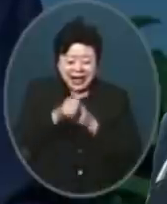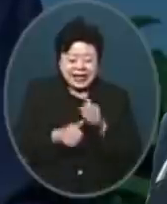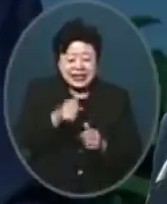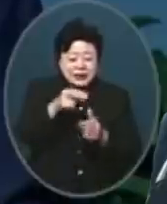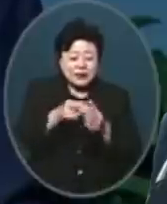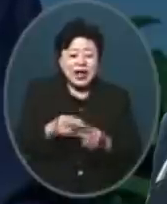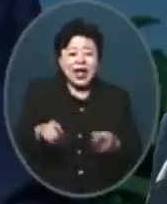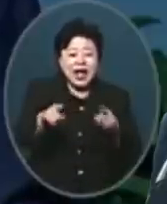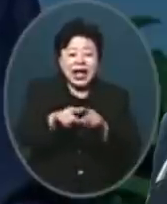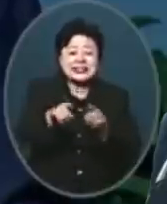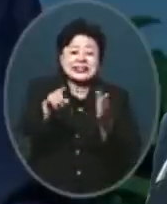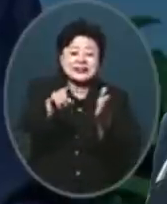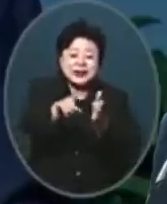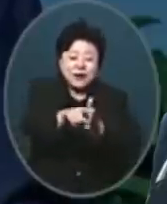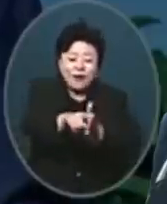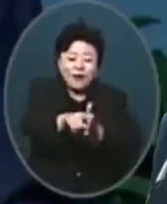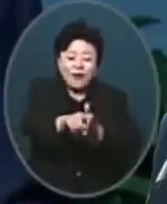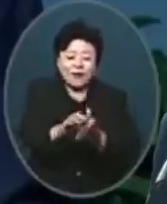하나님과 같이 믿고